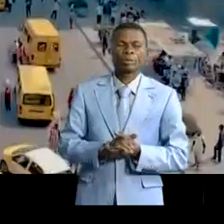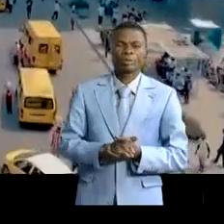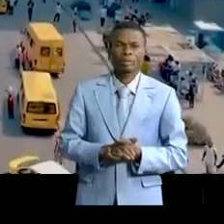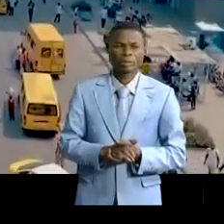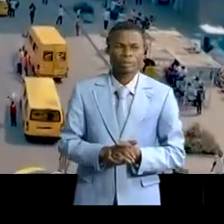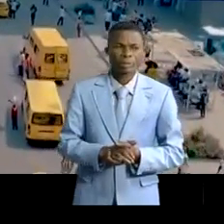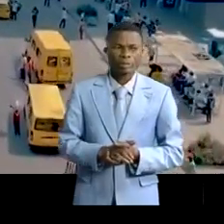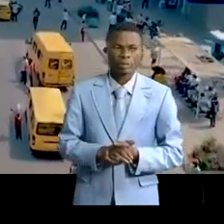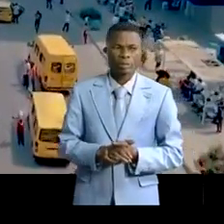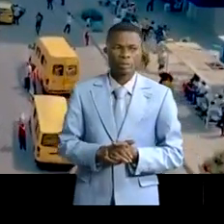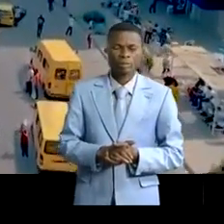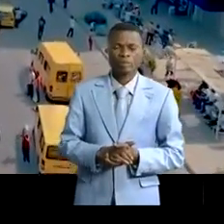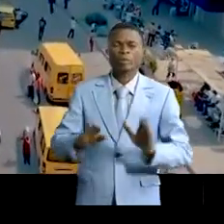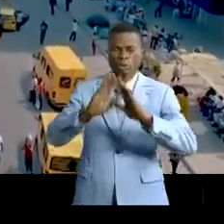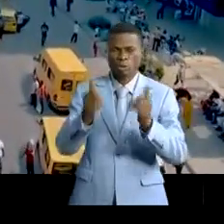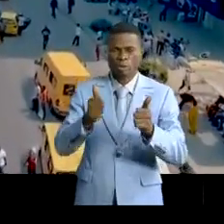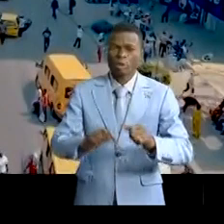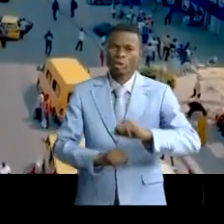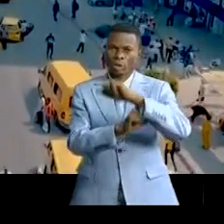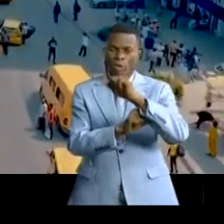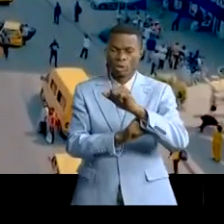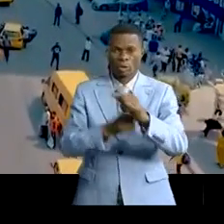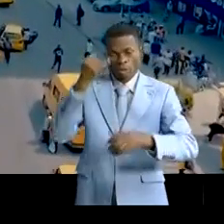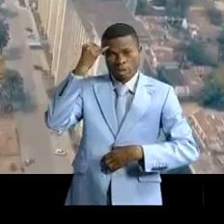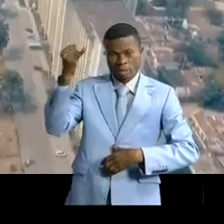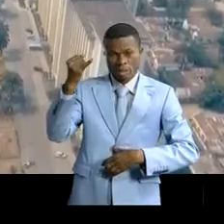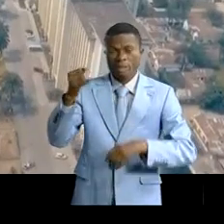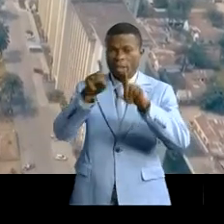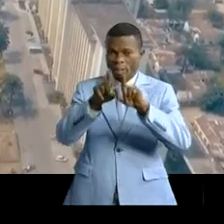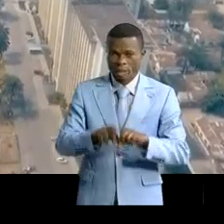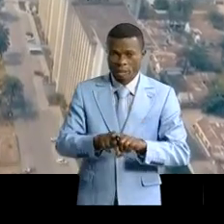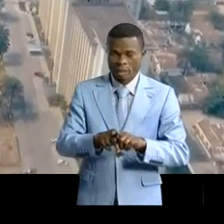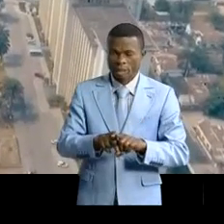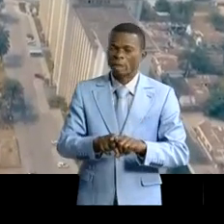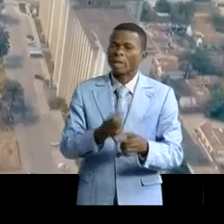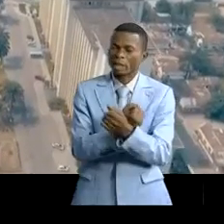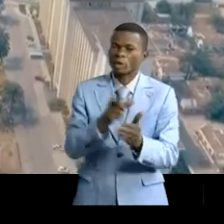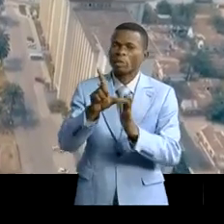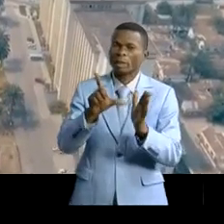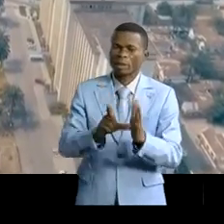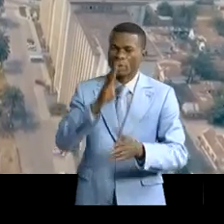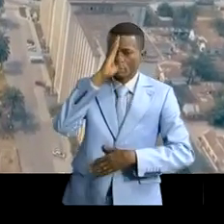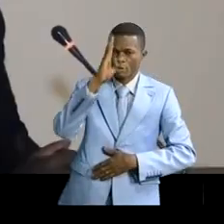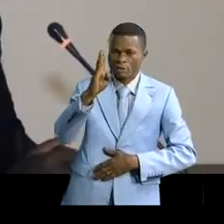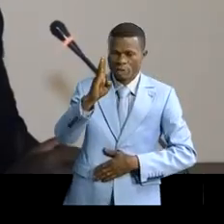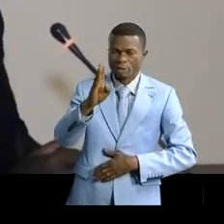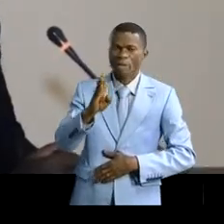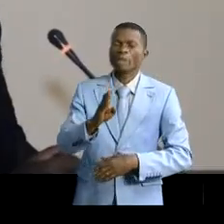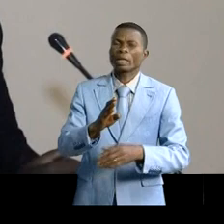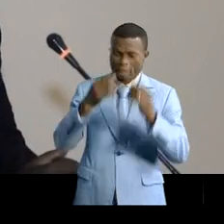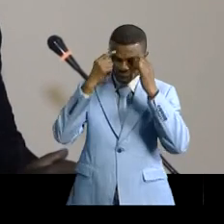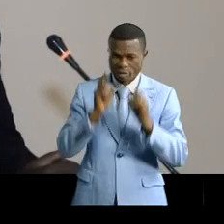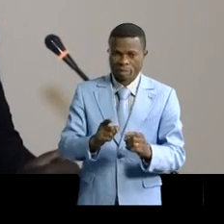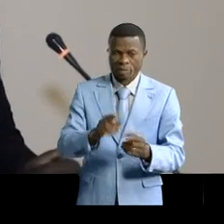Tous les moyens sont bons pour soutenir sa position, mais il faut rester loyal et surtout fidèle aux faits. La décision